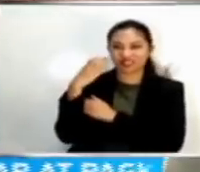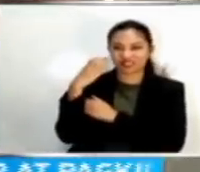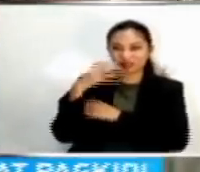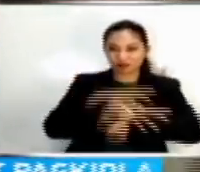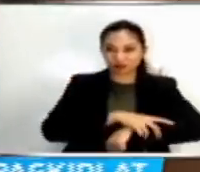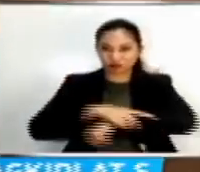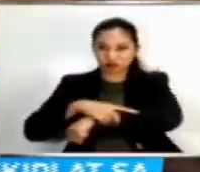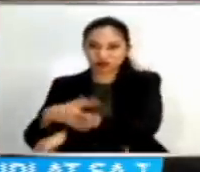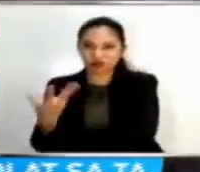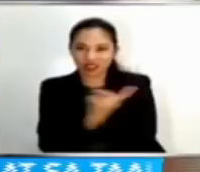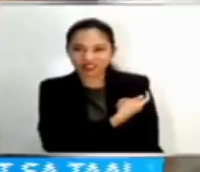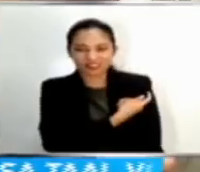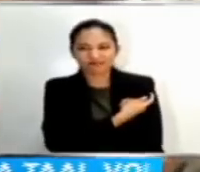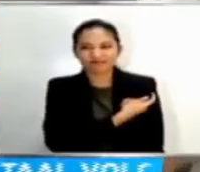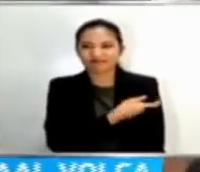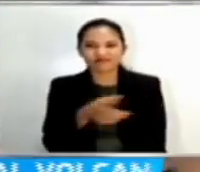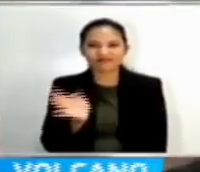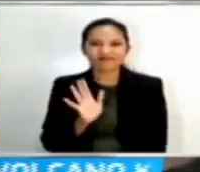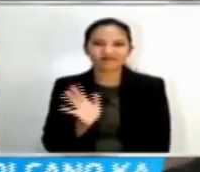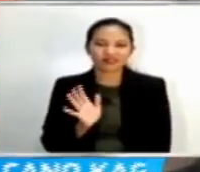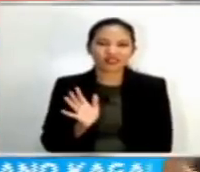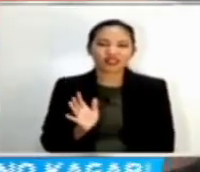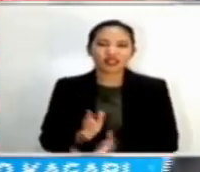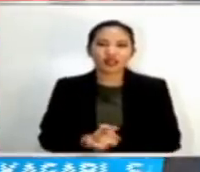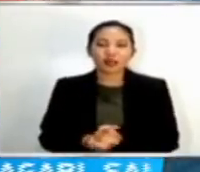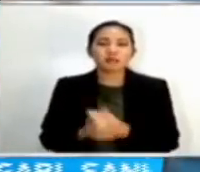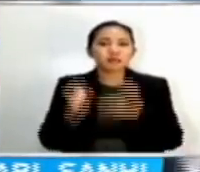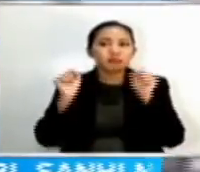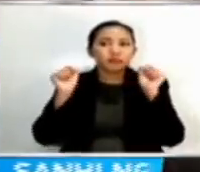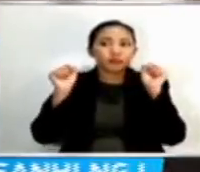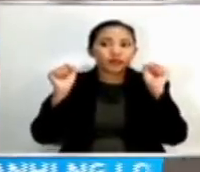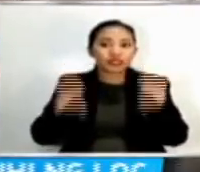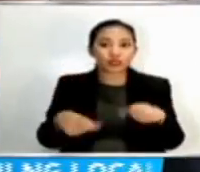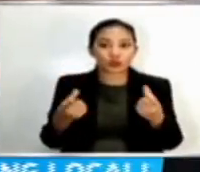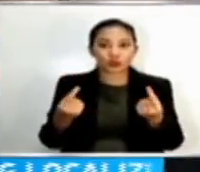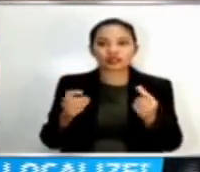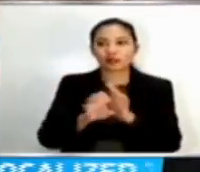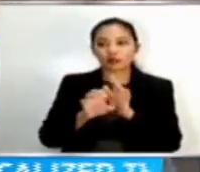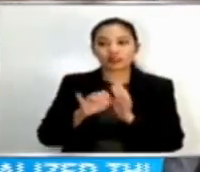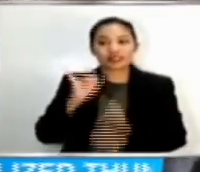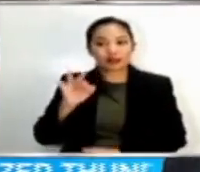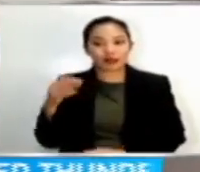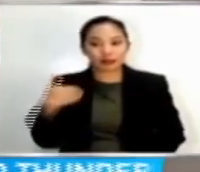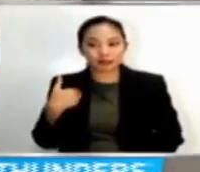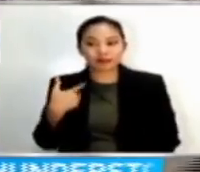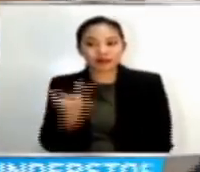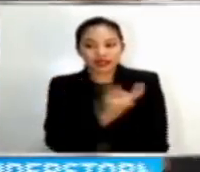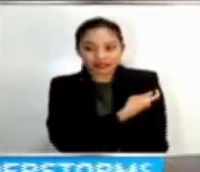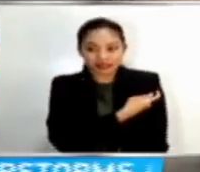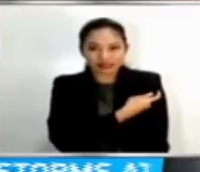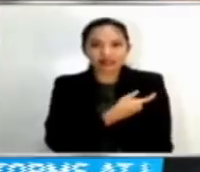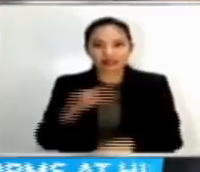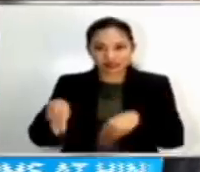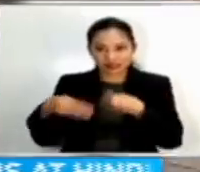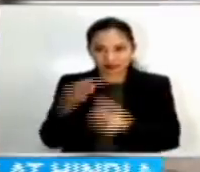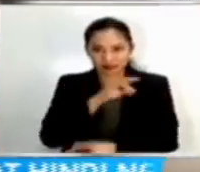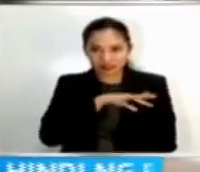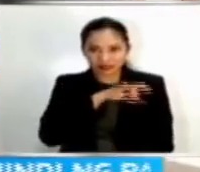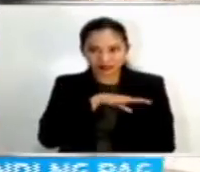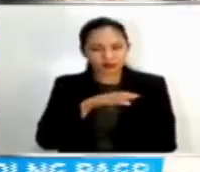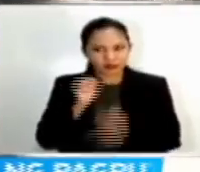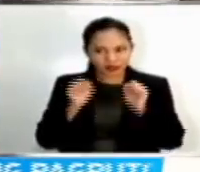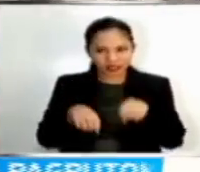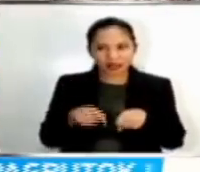pwedeng mag-incentivize tayo sa vaccination. Right. Pero yung pipilitin natin, nila